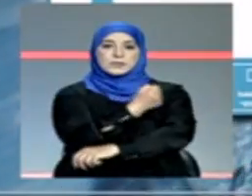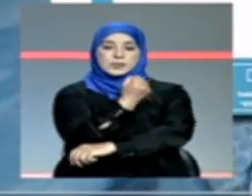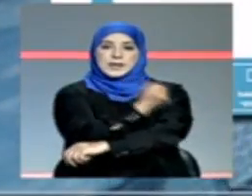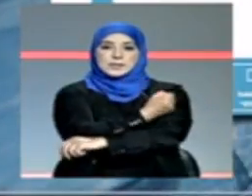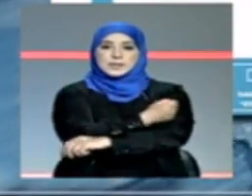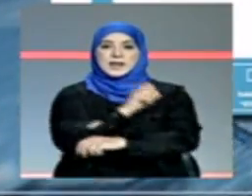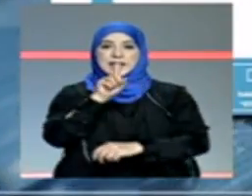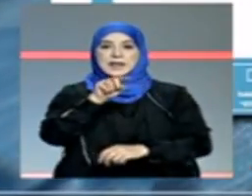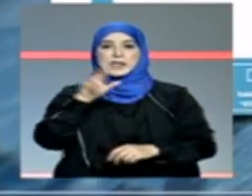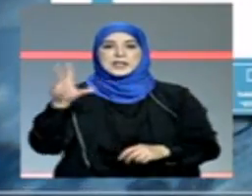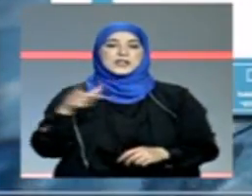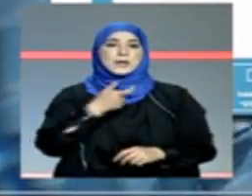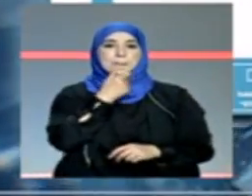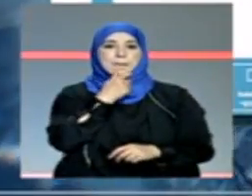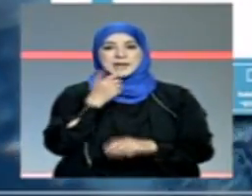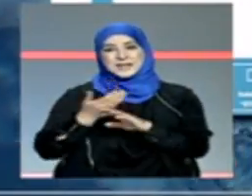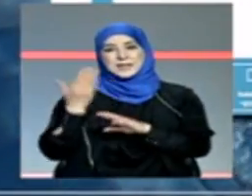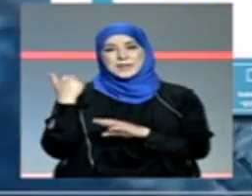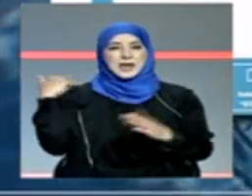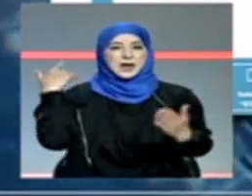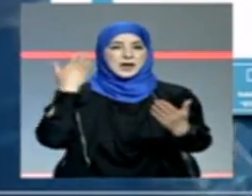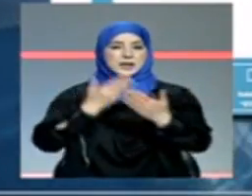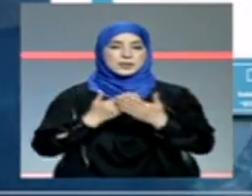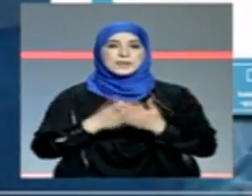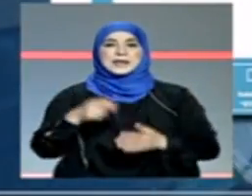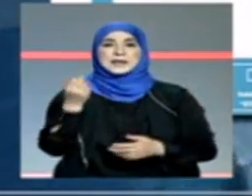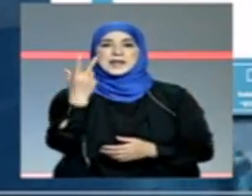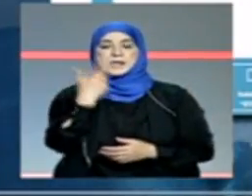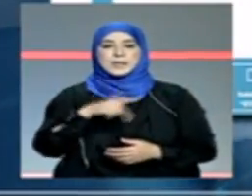في 13 من مارس المنقضي إلى